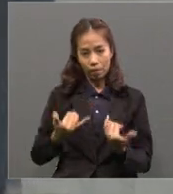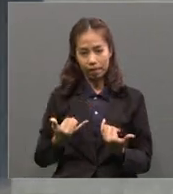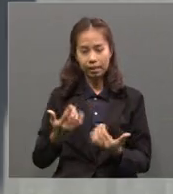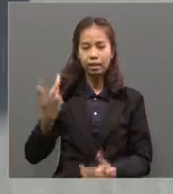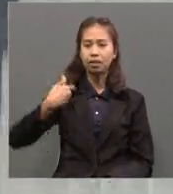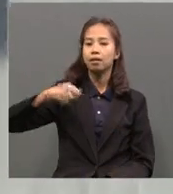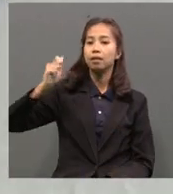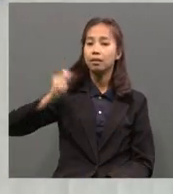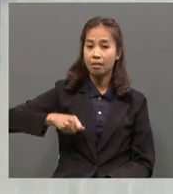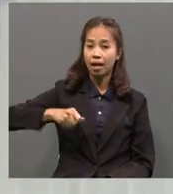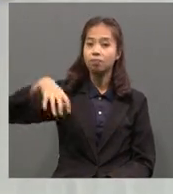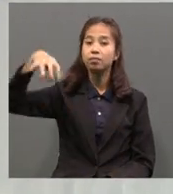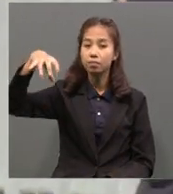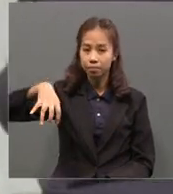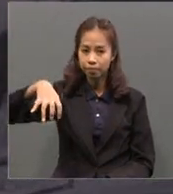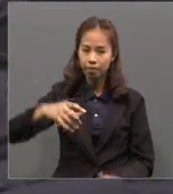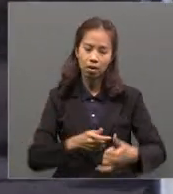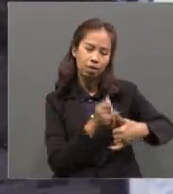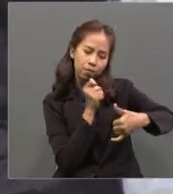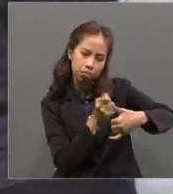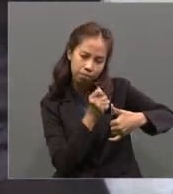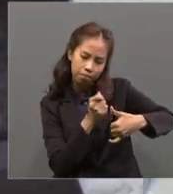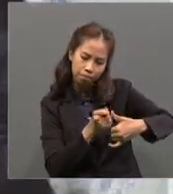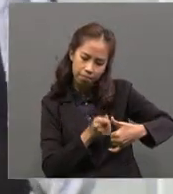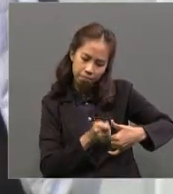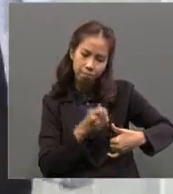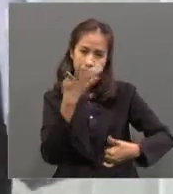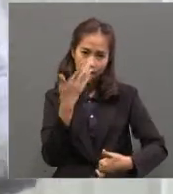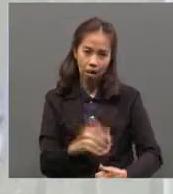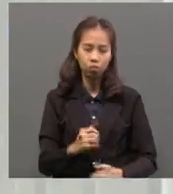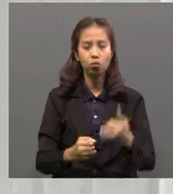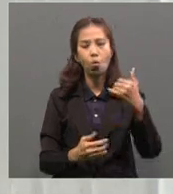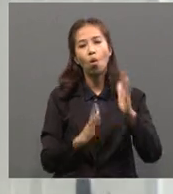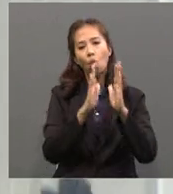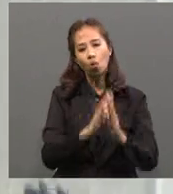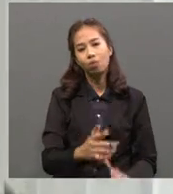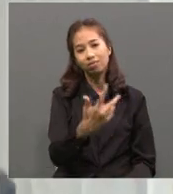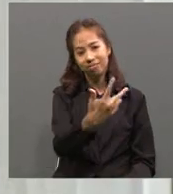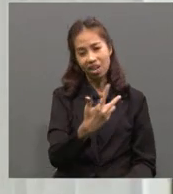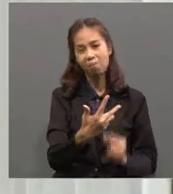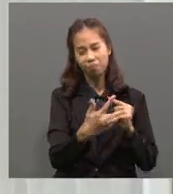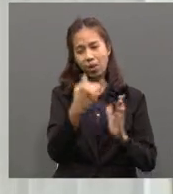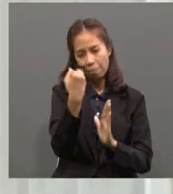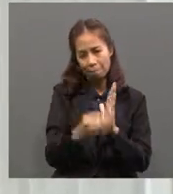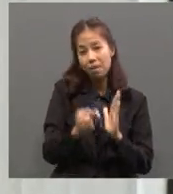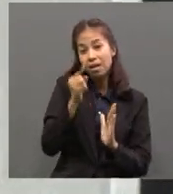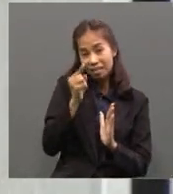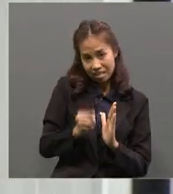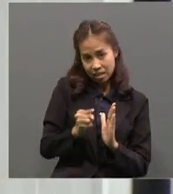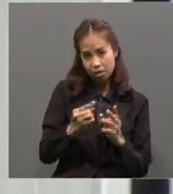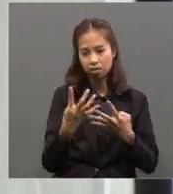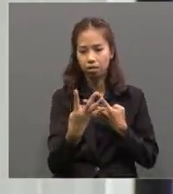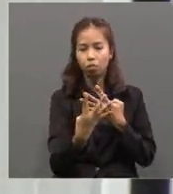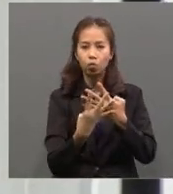ผู้ดำรงตำแหน่งทางการเมืองได้ไต่สวนพยานหลักฐานแล้วเห็นว่าจำเลยกระทำความผิดตามฟ้องพิพากษาจำคุก